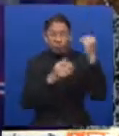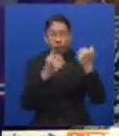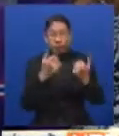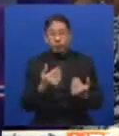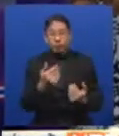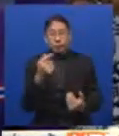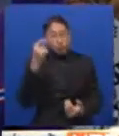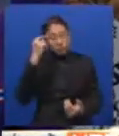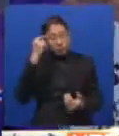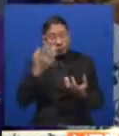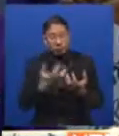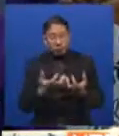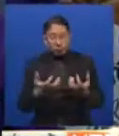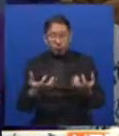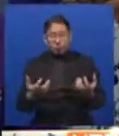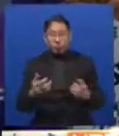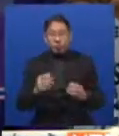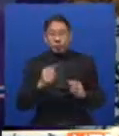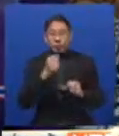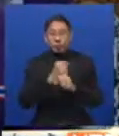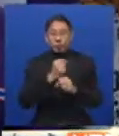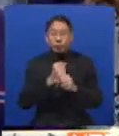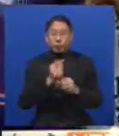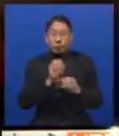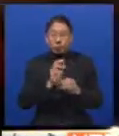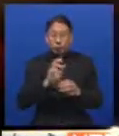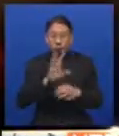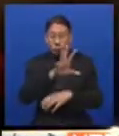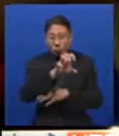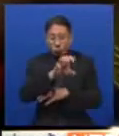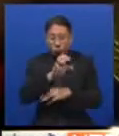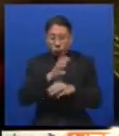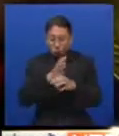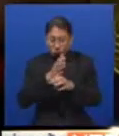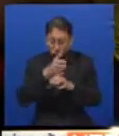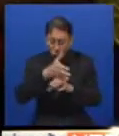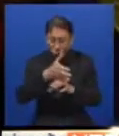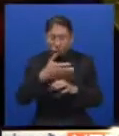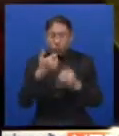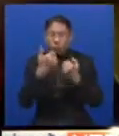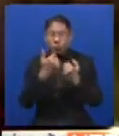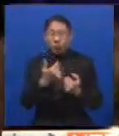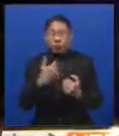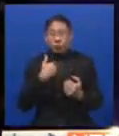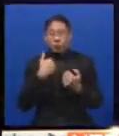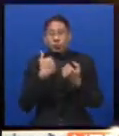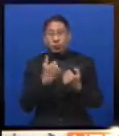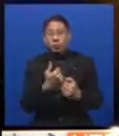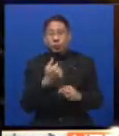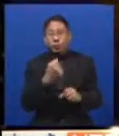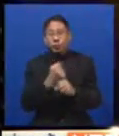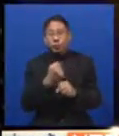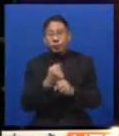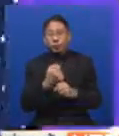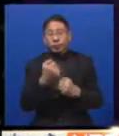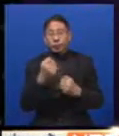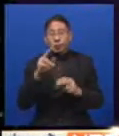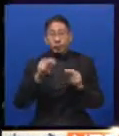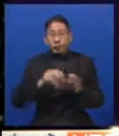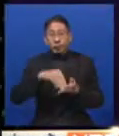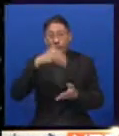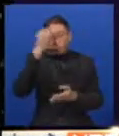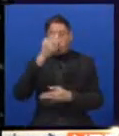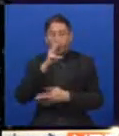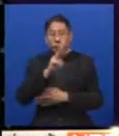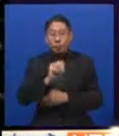ผลงานอุปกรณ์ปลอกและผ่ากุ้งของนางสาวพรกมลบุญทองและนางสาวพุทธิตากำปานักเรียน